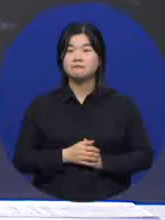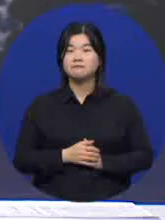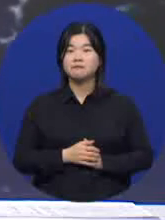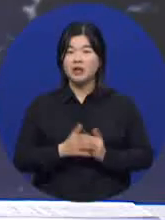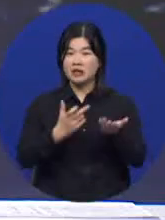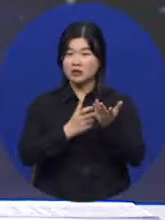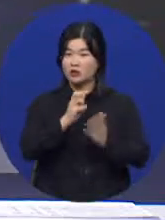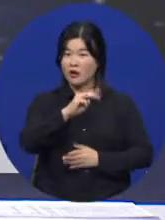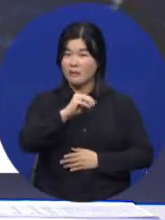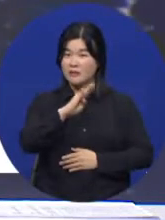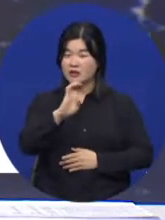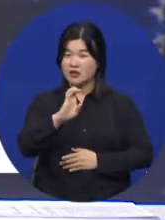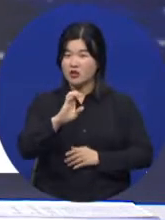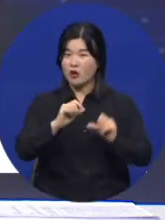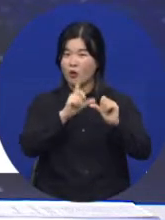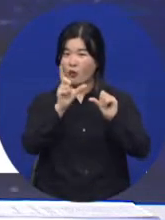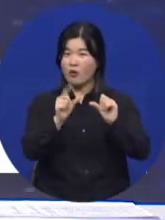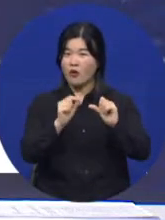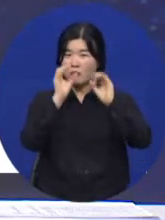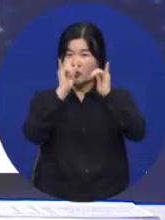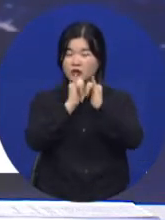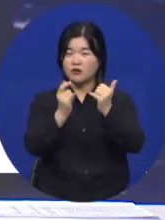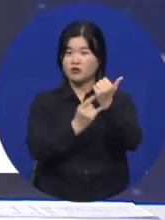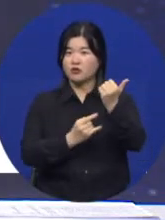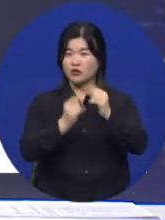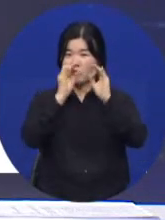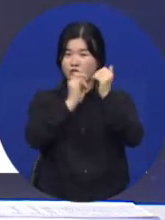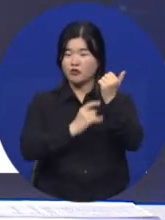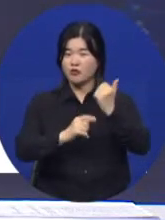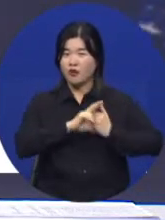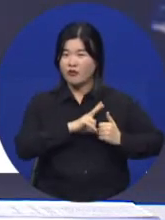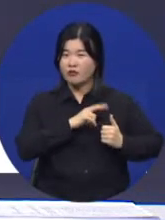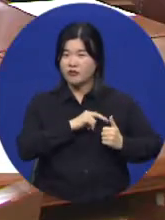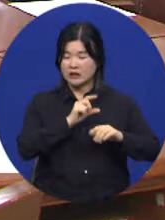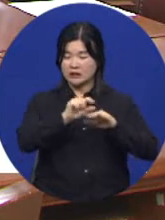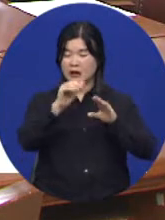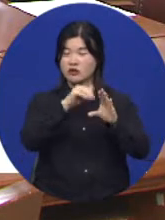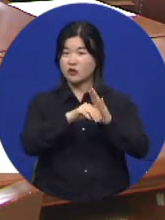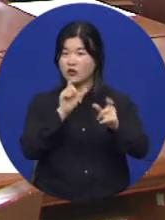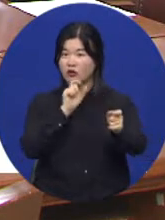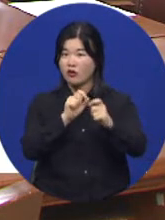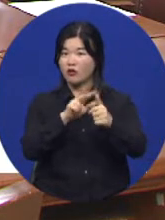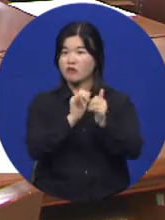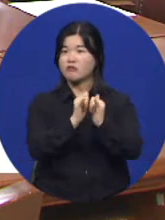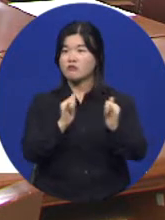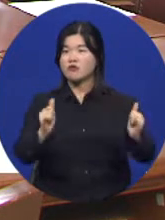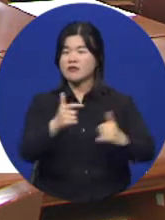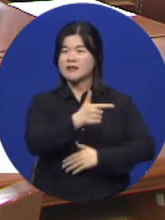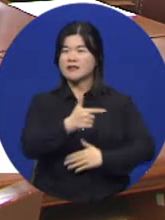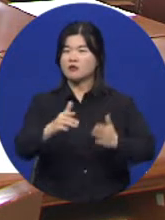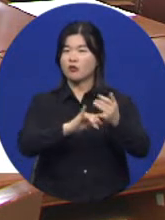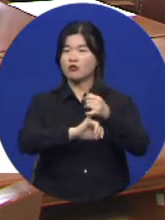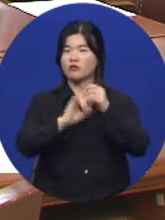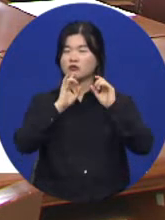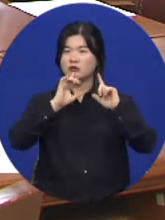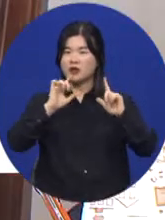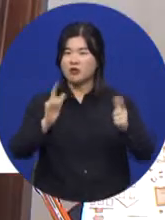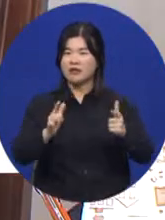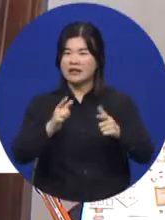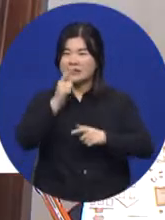쥬 mbc 5월 시청자 위원회 에서 위원들은 지방선거를 앞두고 후보들의 대형 공약 뿐만 아니라